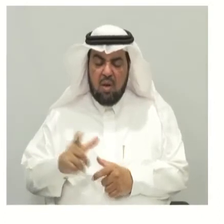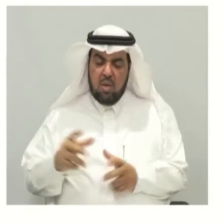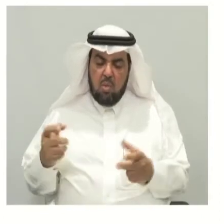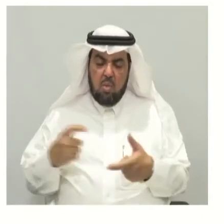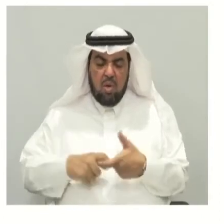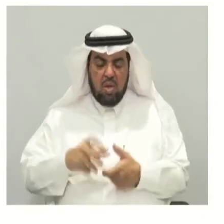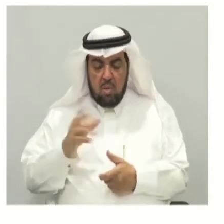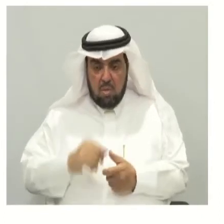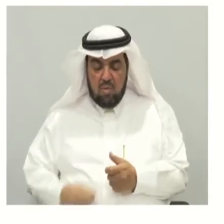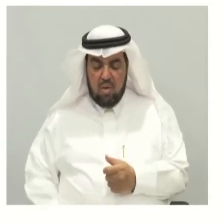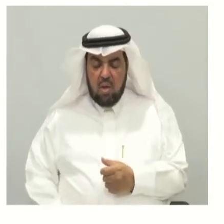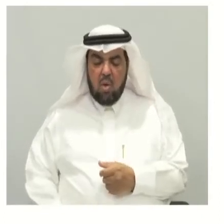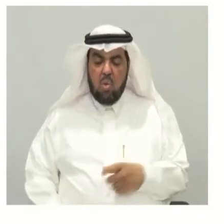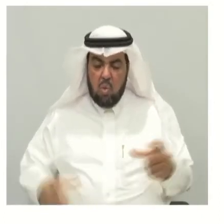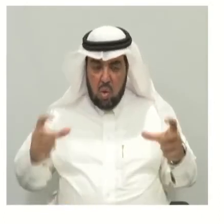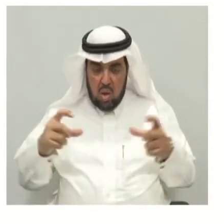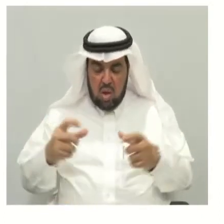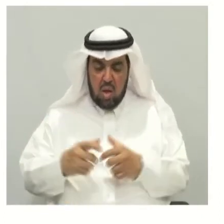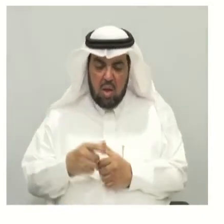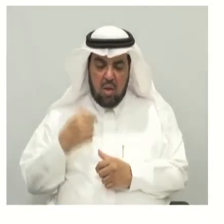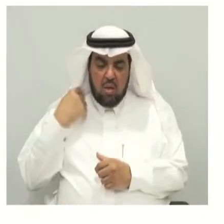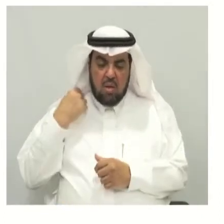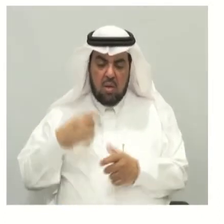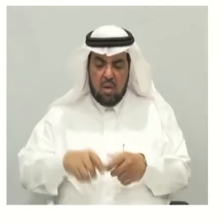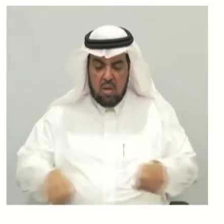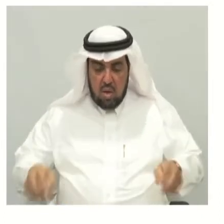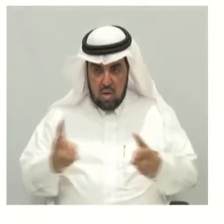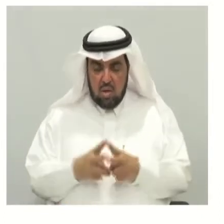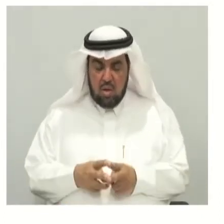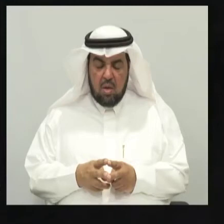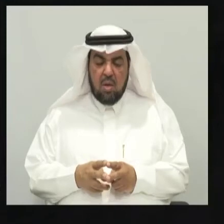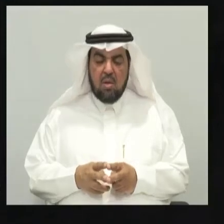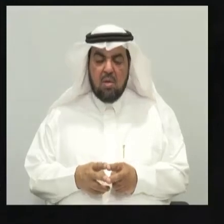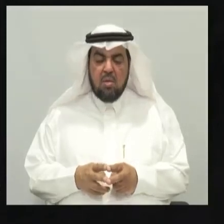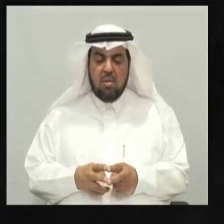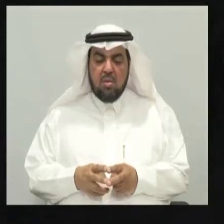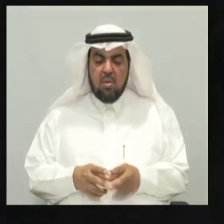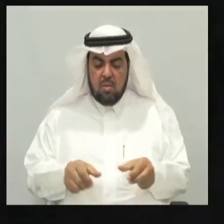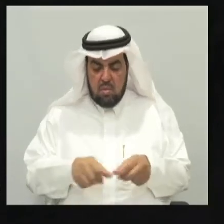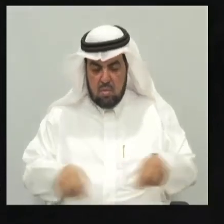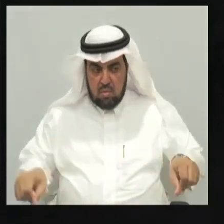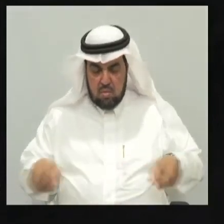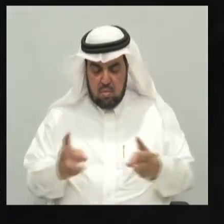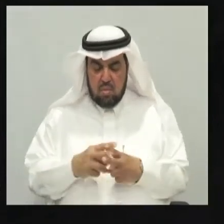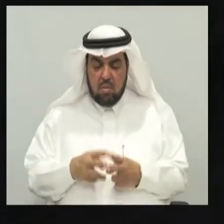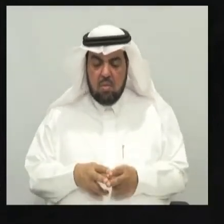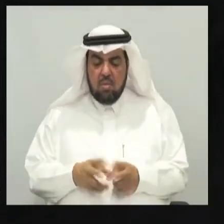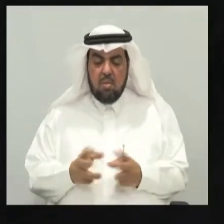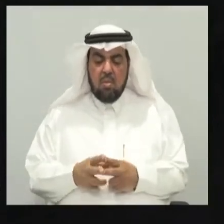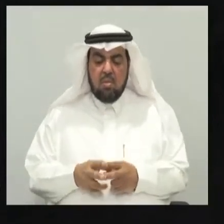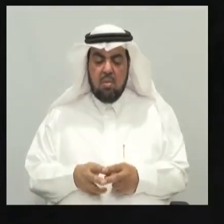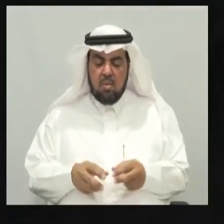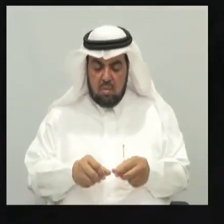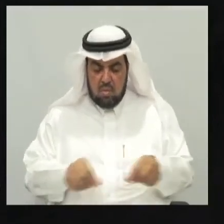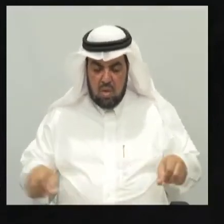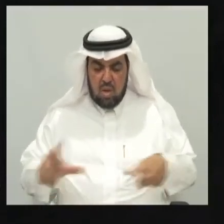موصلة. والدليل على ذلك سلاك الكهرباء. ما الذي يمر التيار الكهرباء خلال